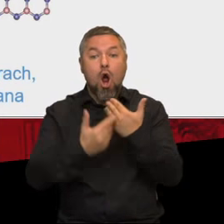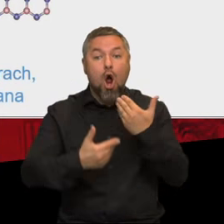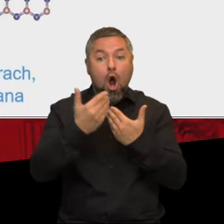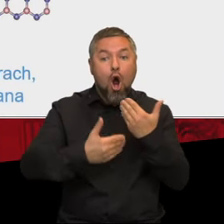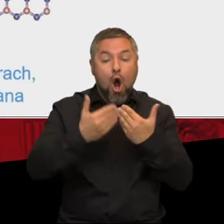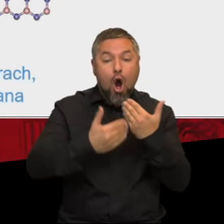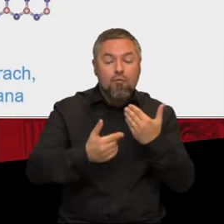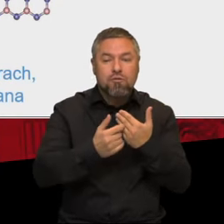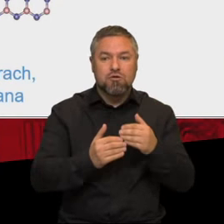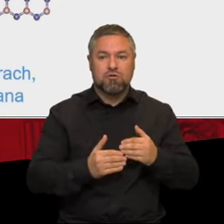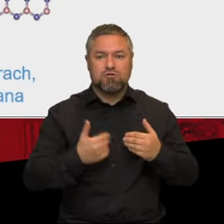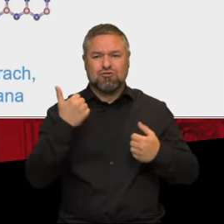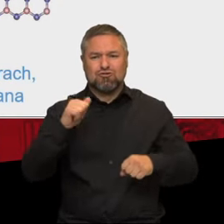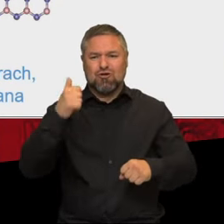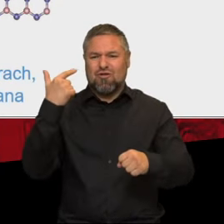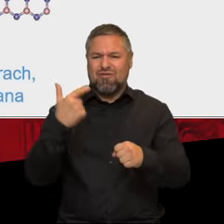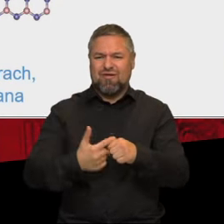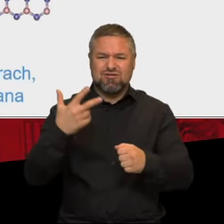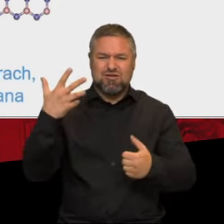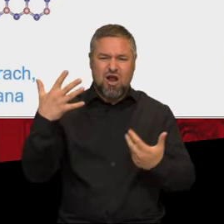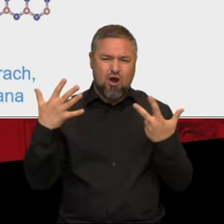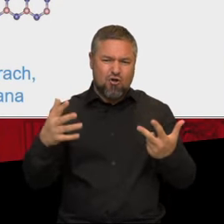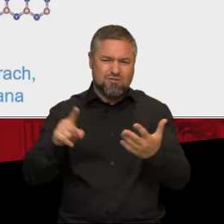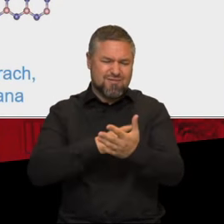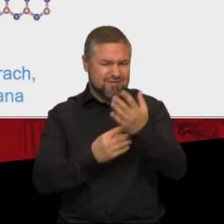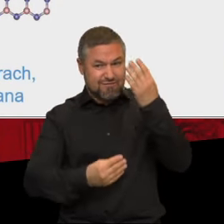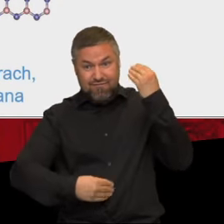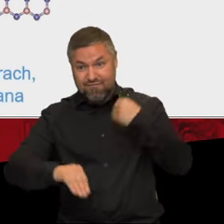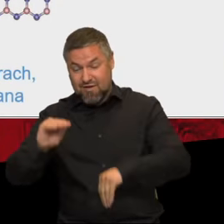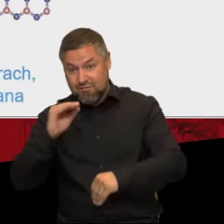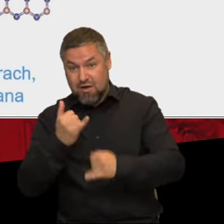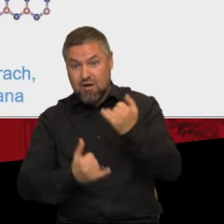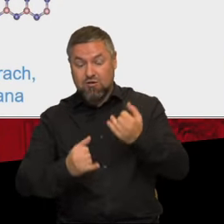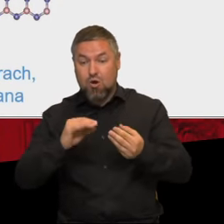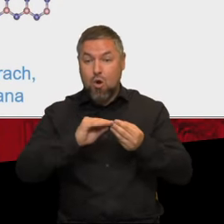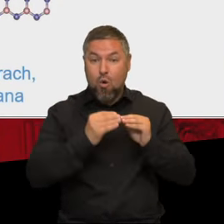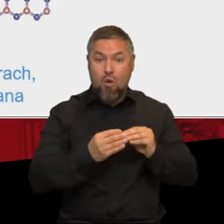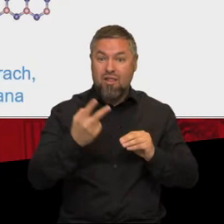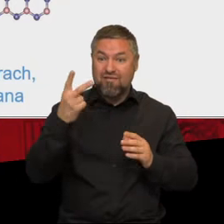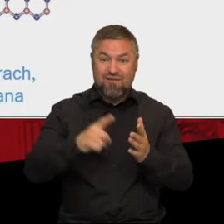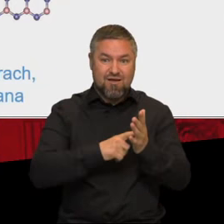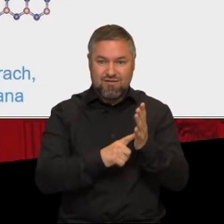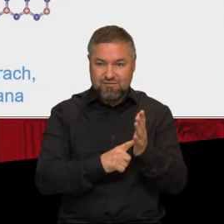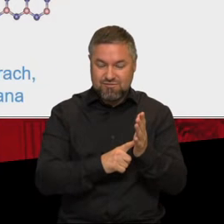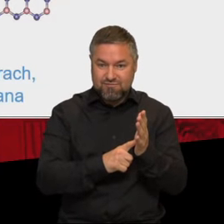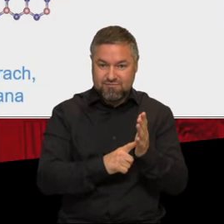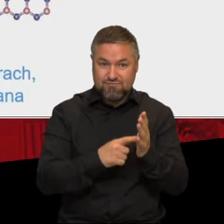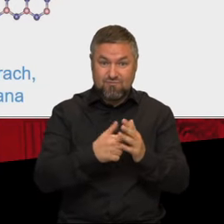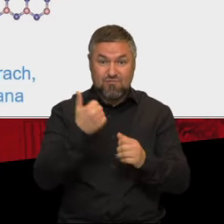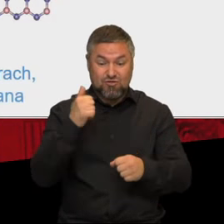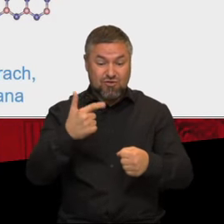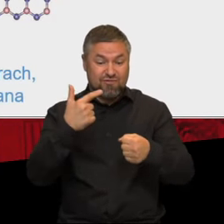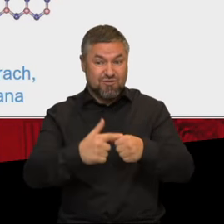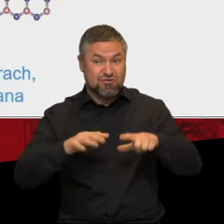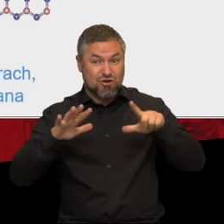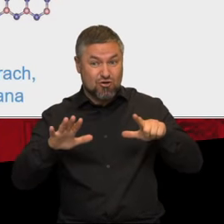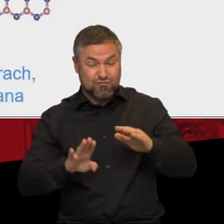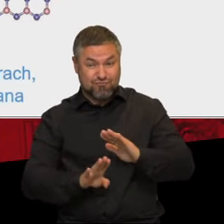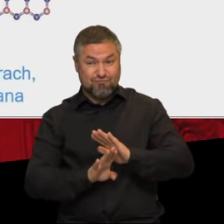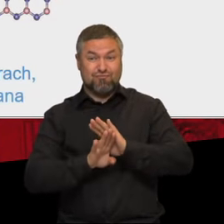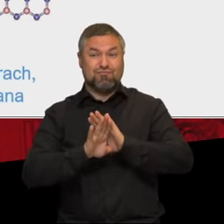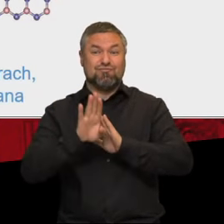obliczeń, rośnie o 128 razy przy zwiększeniu układu zaledwie o 2 razy. To 128, ten